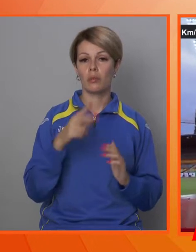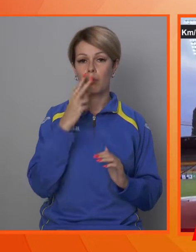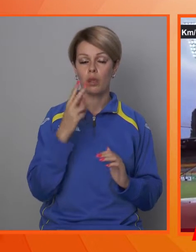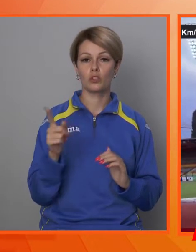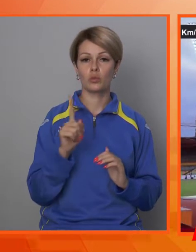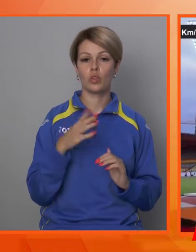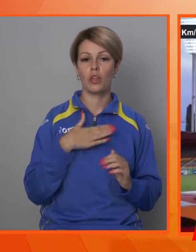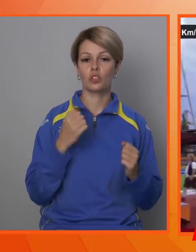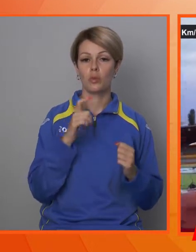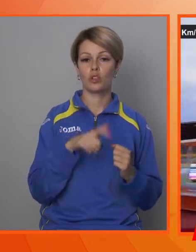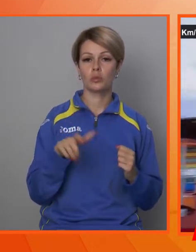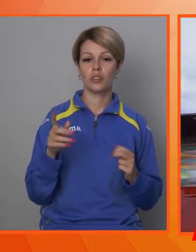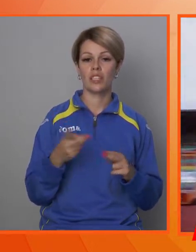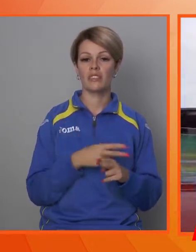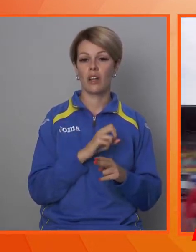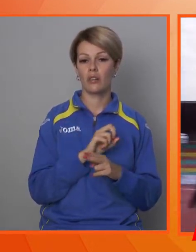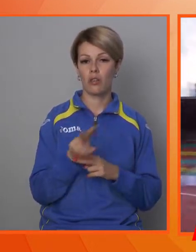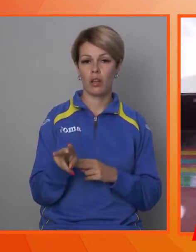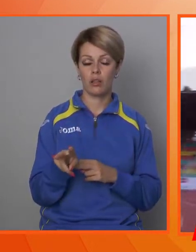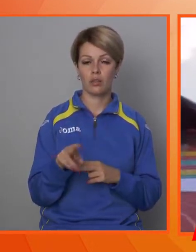що наші спортсмени